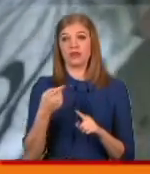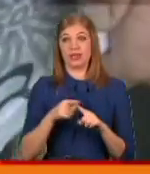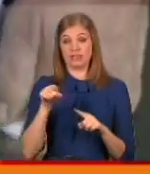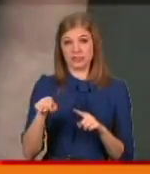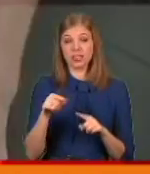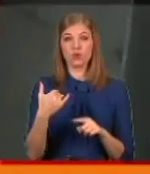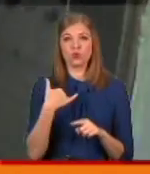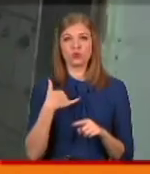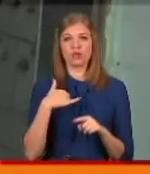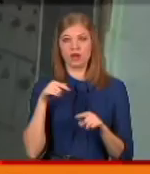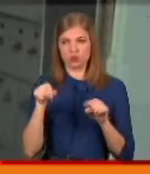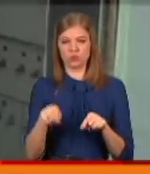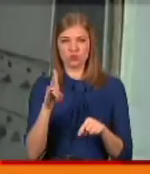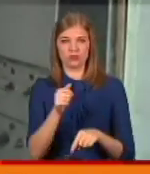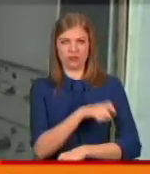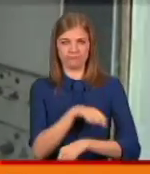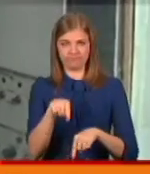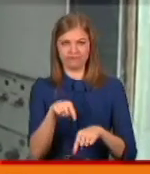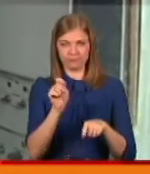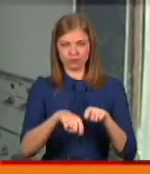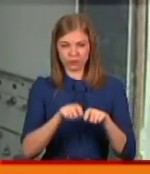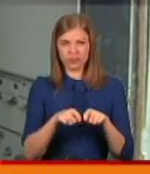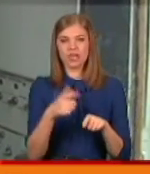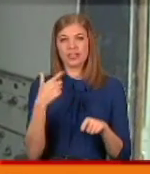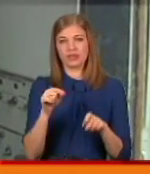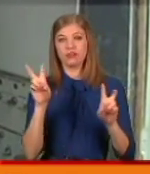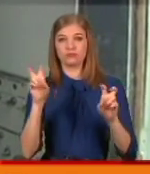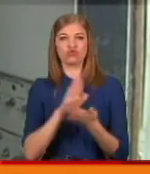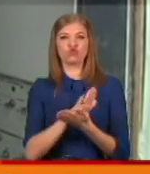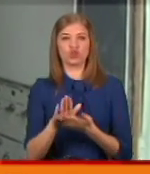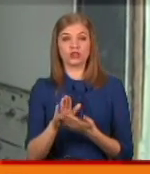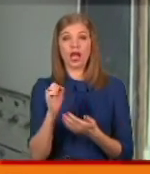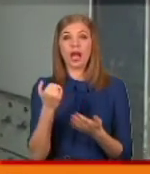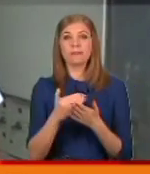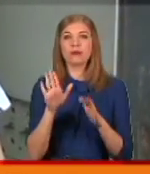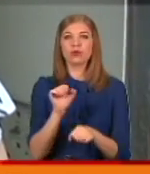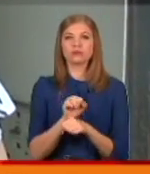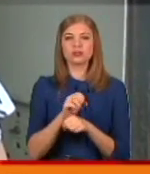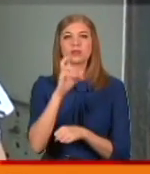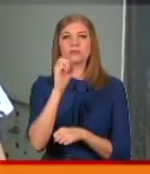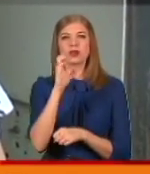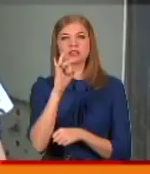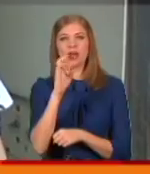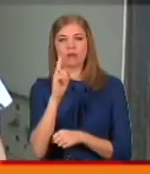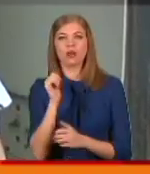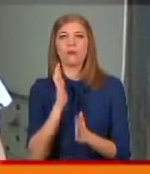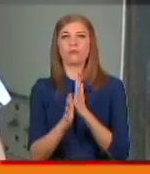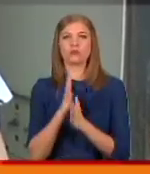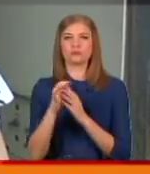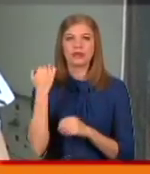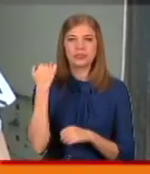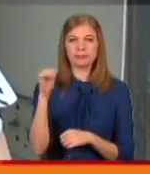нас відбирається тут, на посту, де умовно чиста зона, а на таких постах, як Бесарабка, проспект